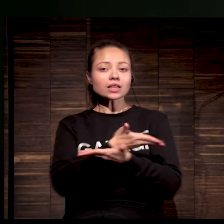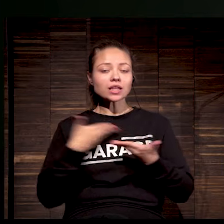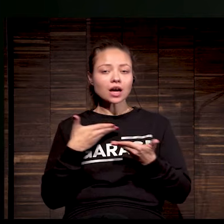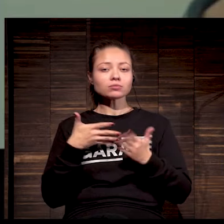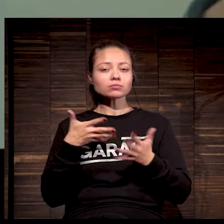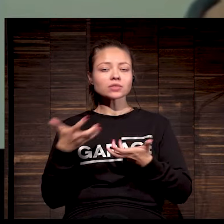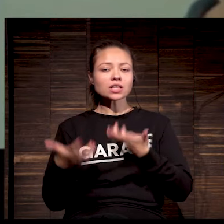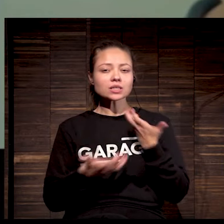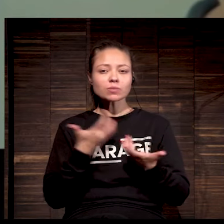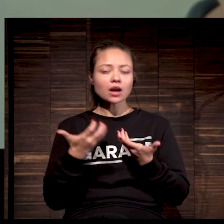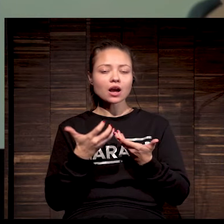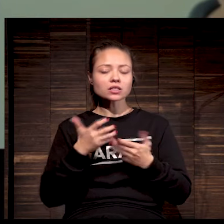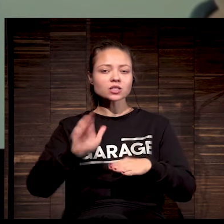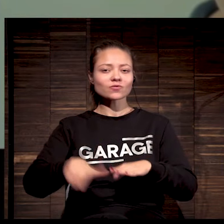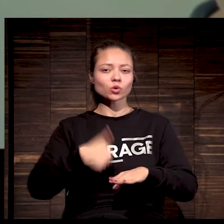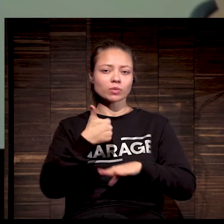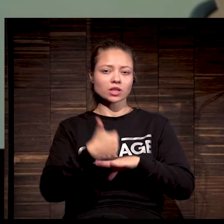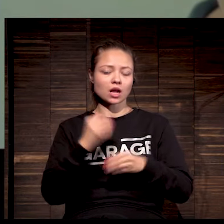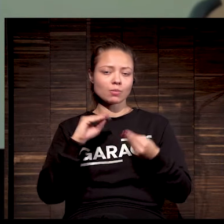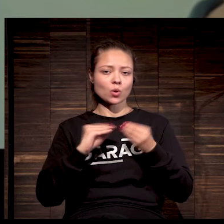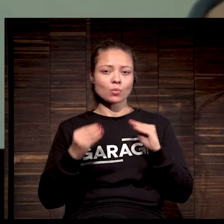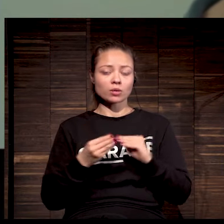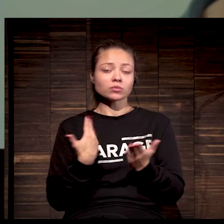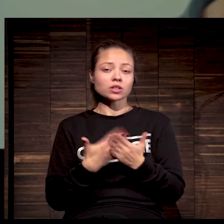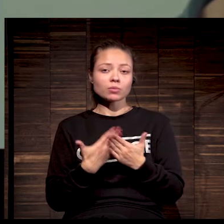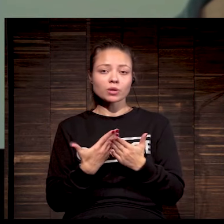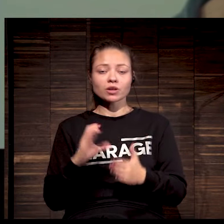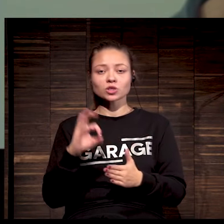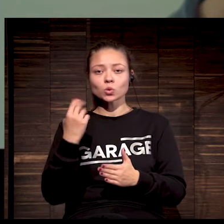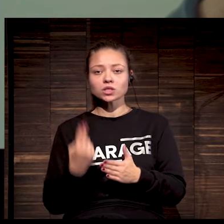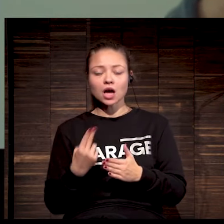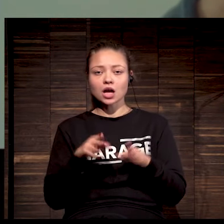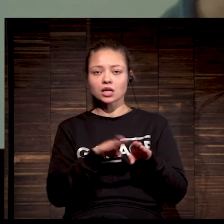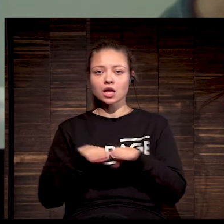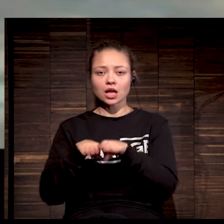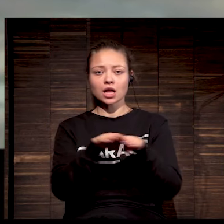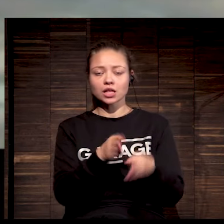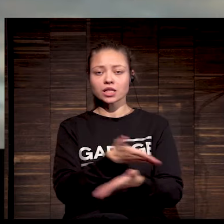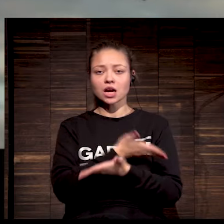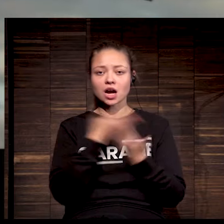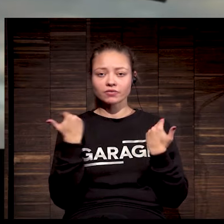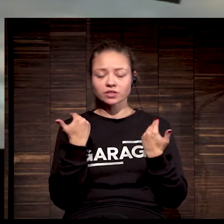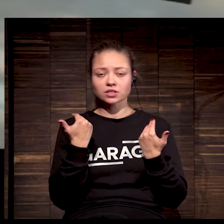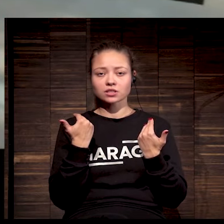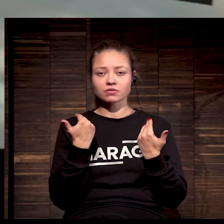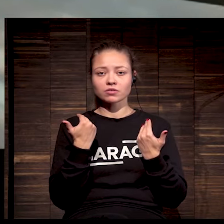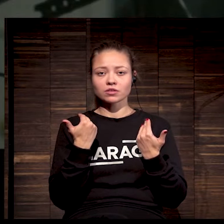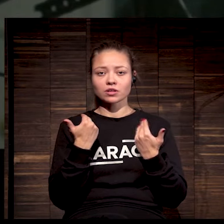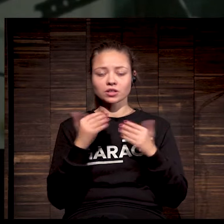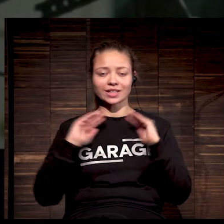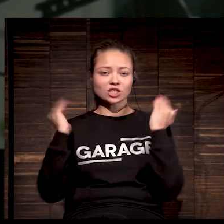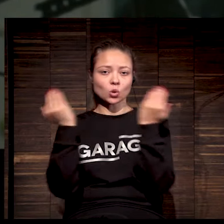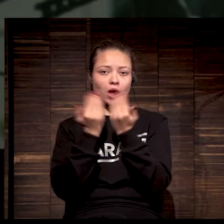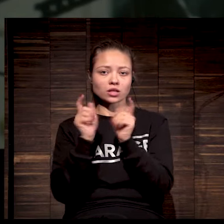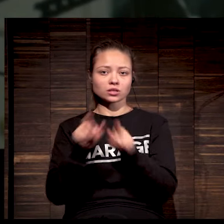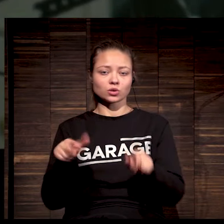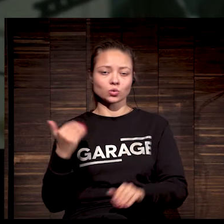фундаментальными проблемами например социальное неравенство изоляция